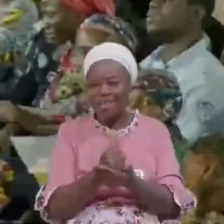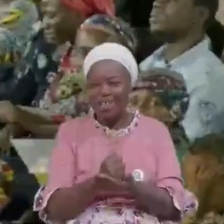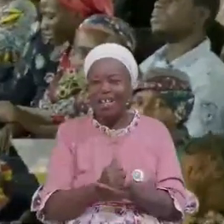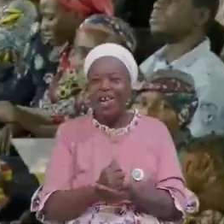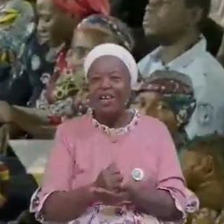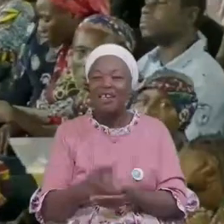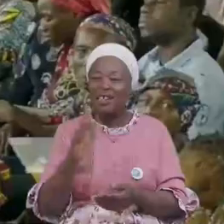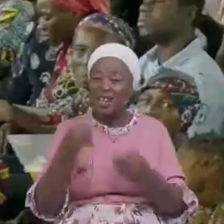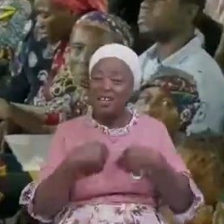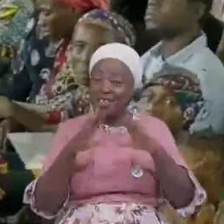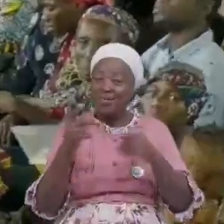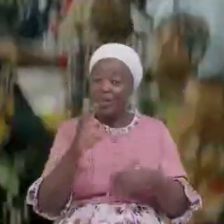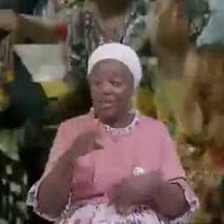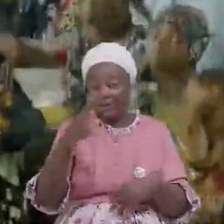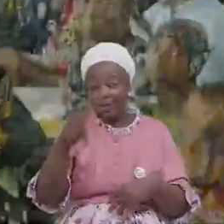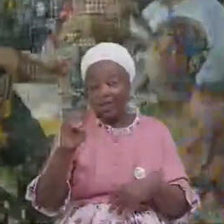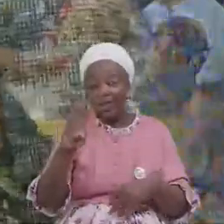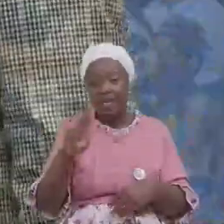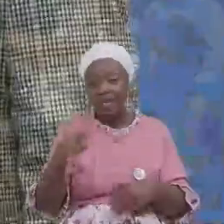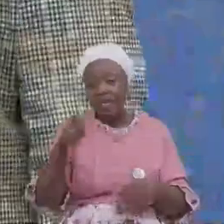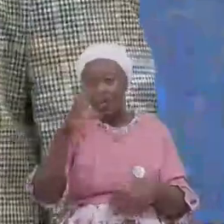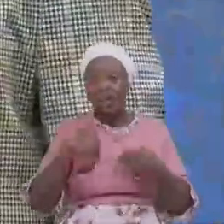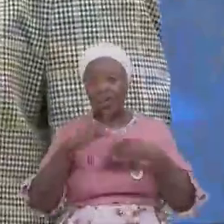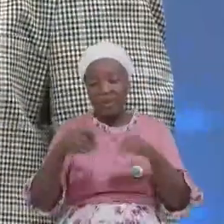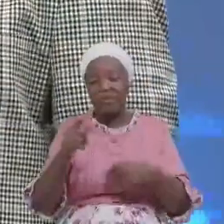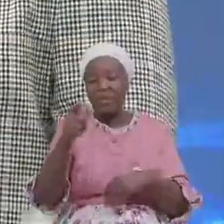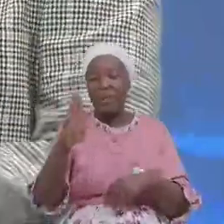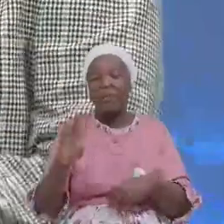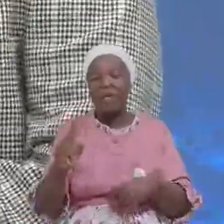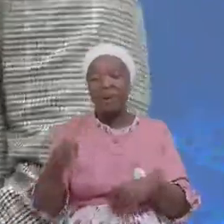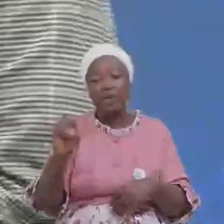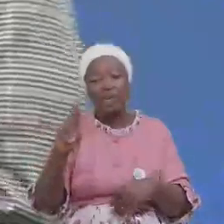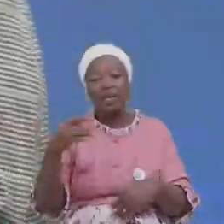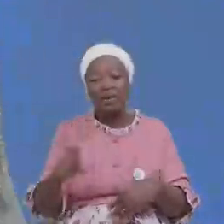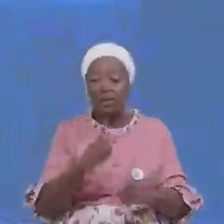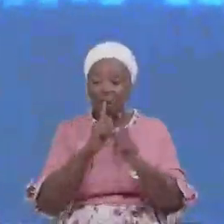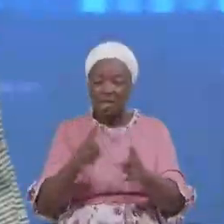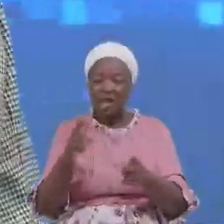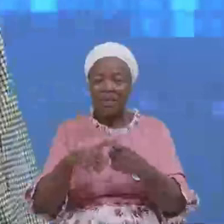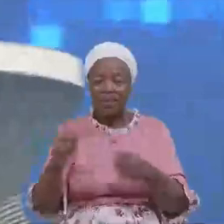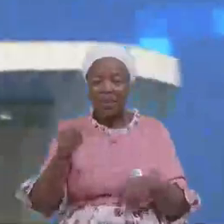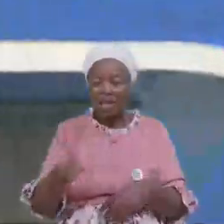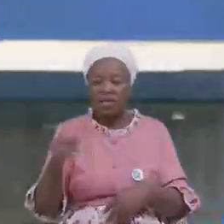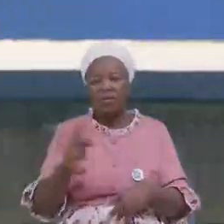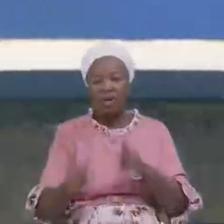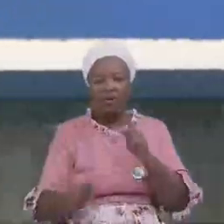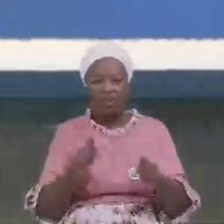Il lui a donné l'autorité de répondre aux besoins du peuple.